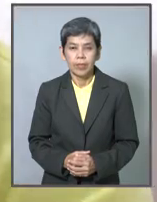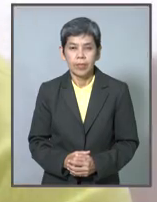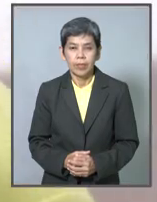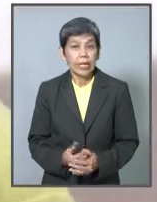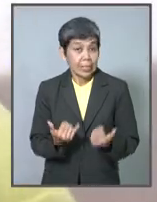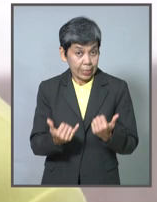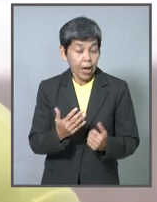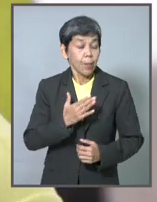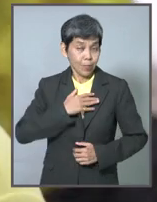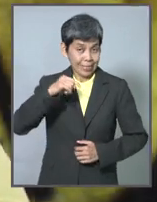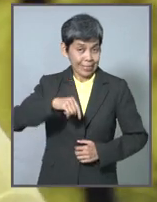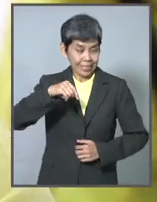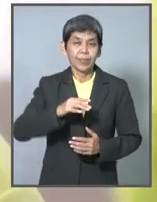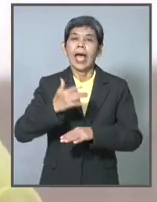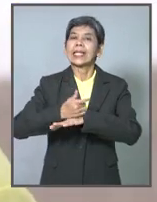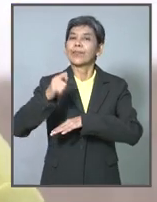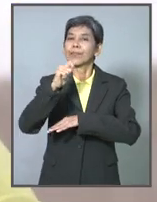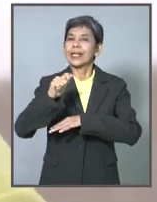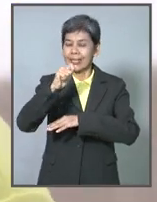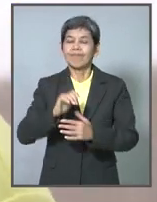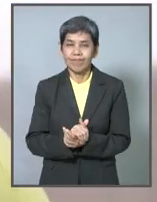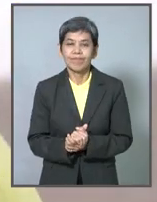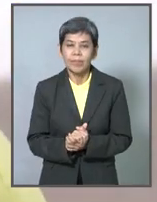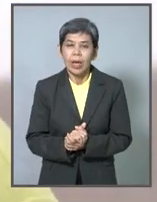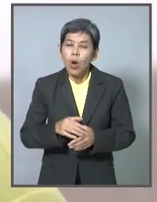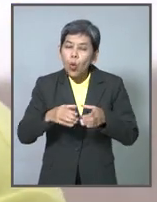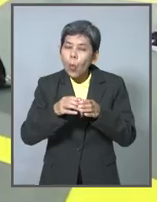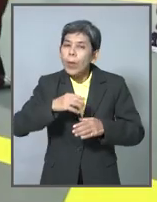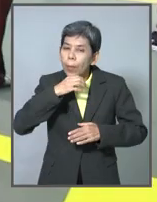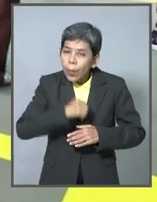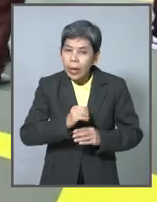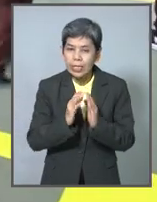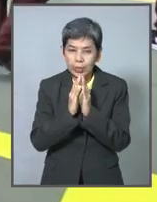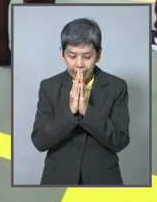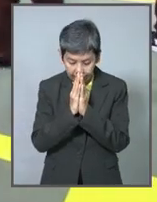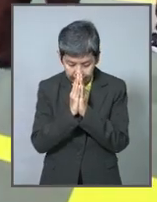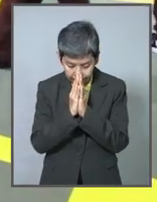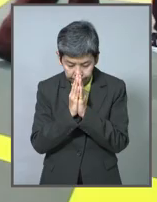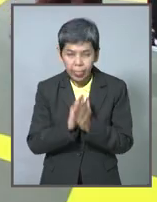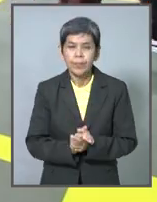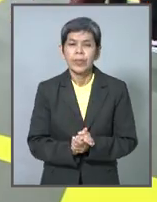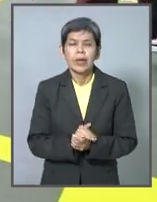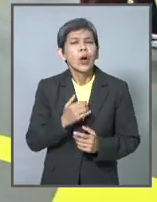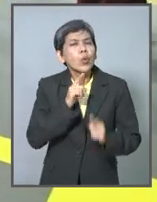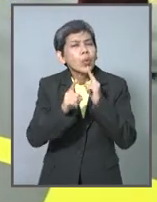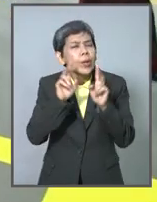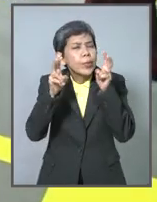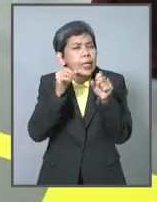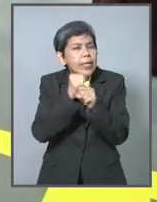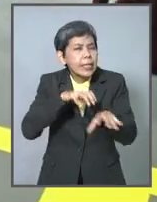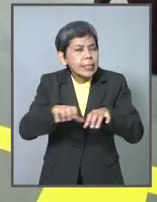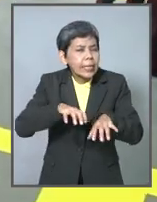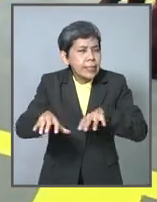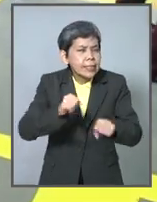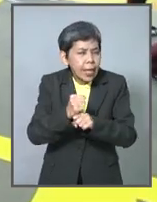ตอนนี้ผมก็อยู่กับท่านอธิบดีนะครับกรมกิจการผู้สูงอายุนะครับสวัสดีครับ สวัสดีค่ะ ช่วยพูดถึงคอนเซปต์ในการจัดบูธครั้